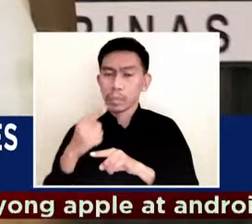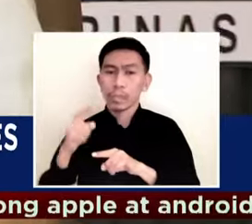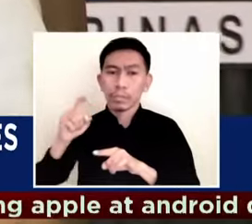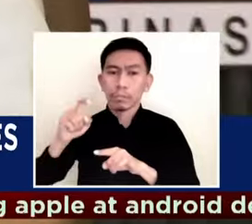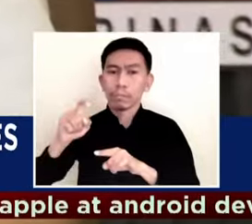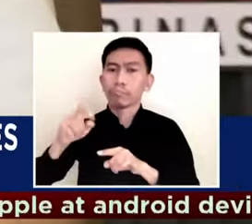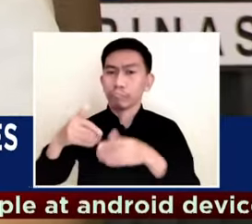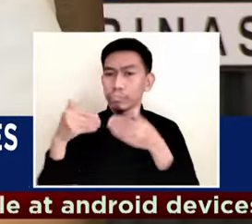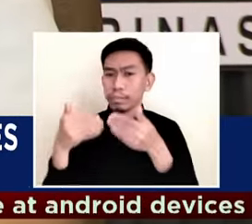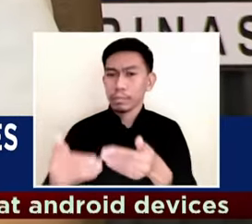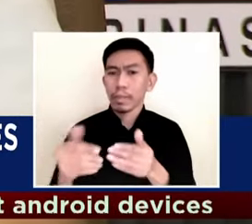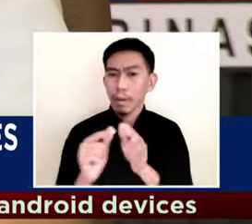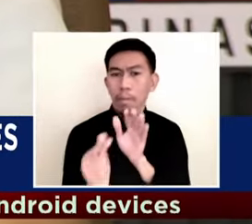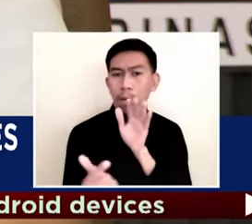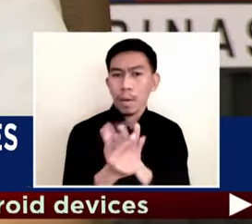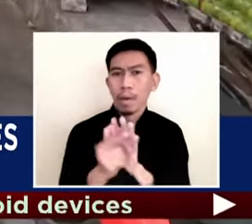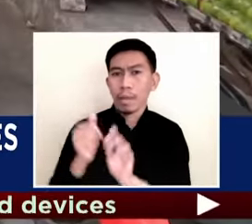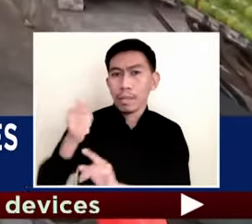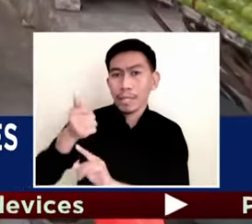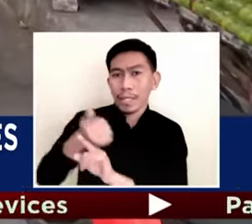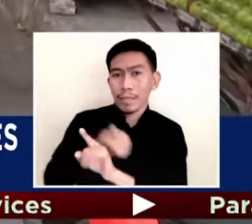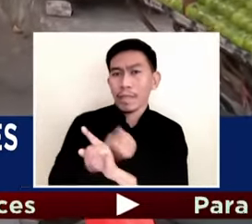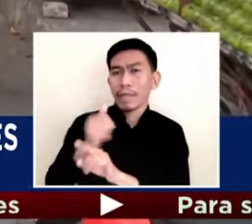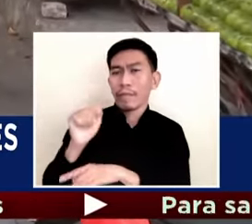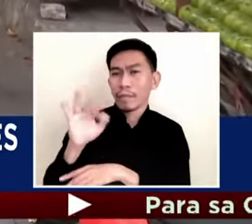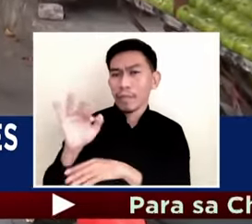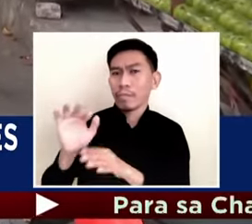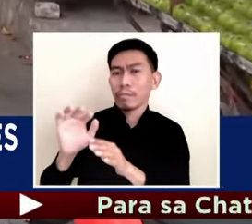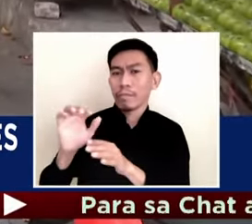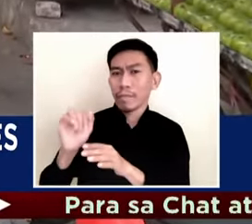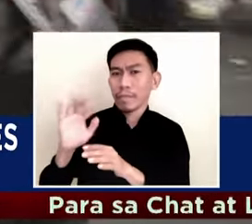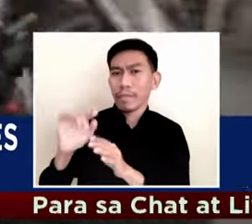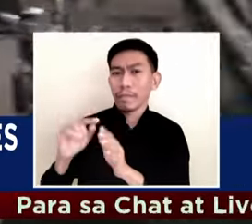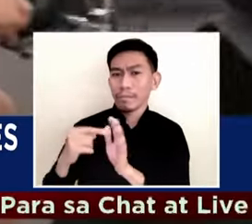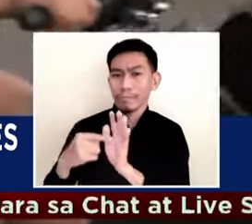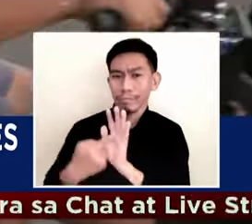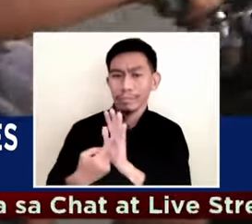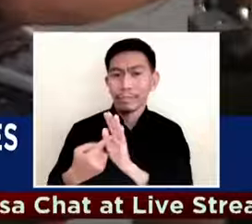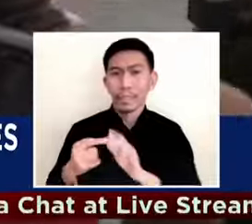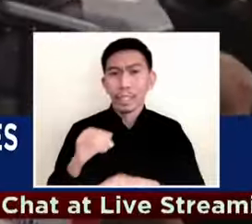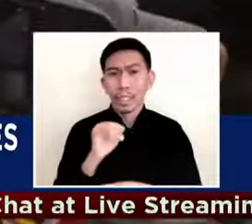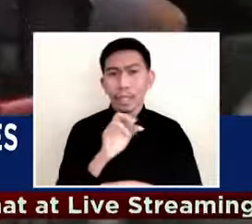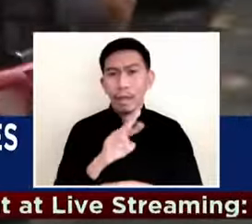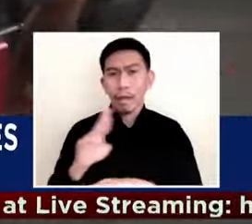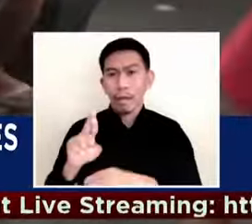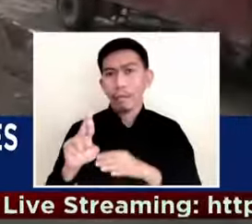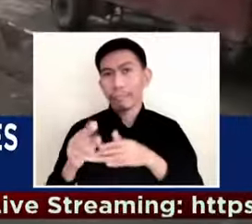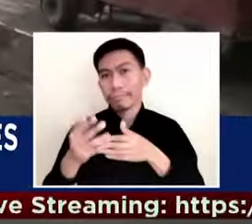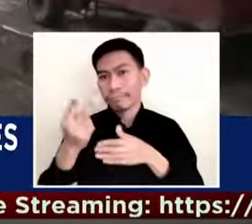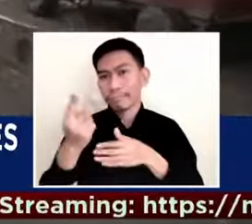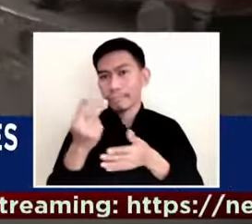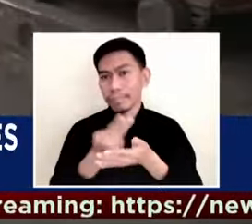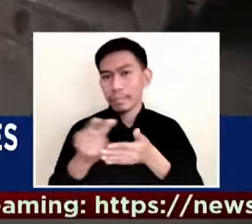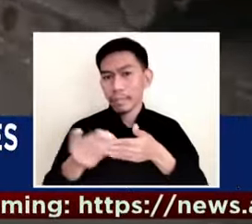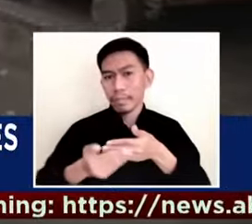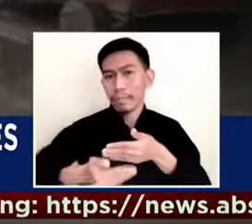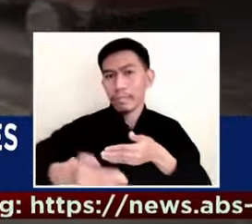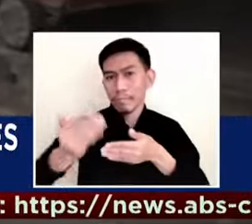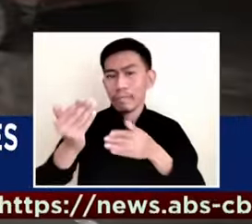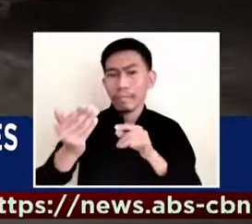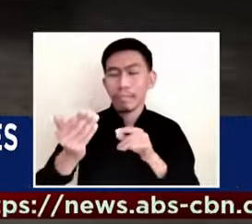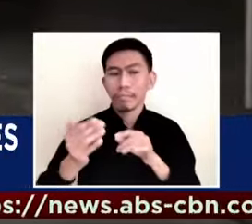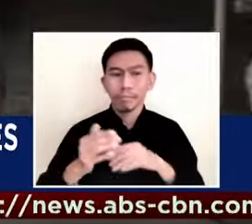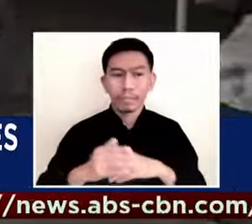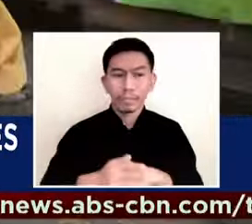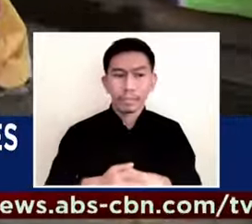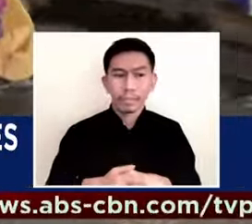light e-vehicles ngayong Abril 15. Ilalabas sila ang IRR 2 linggo bago ito tuluyang ipatupad.